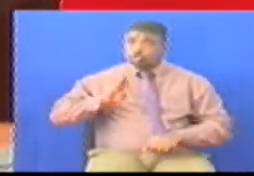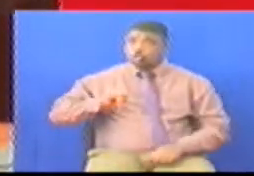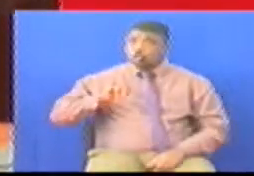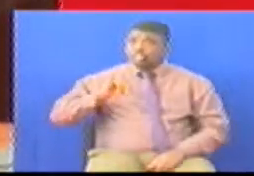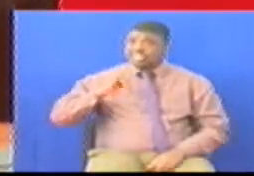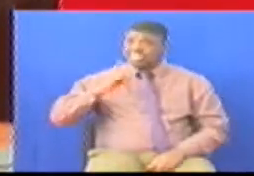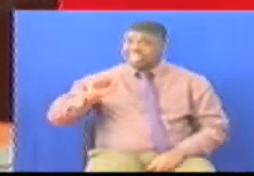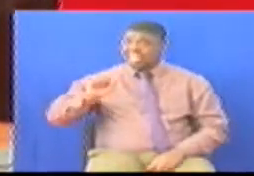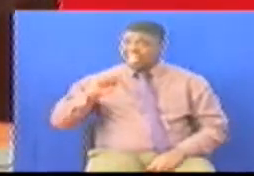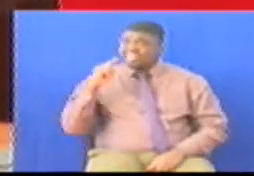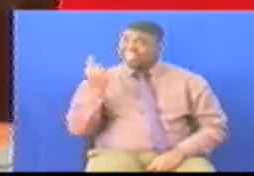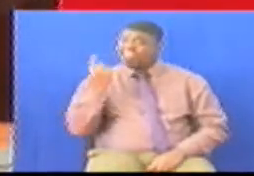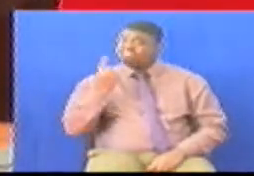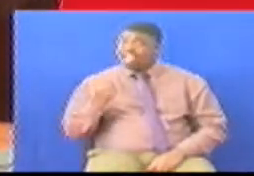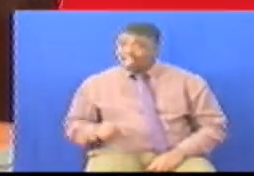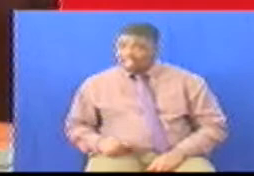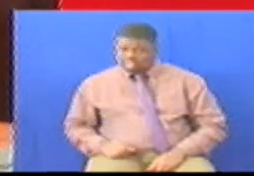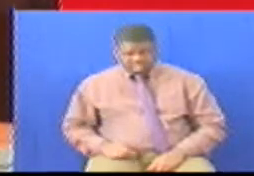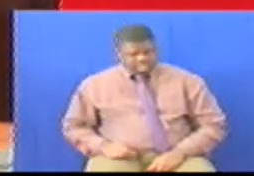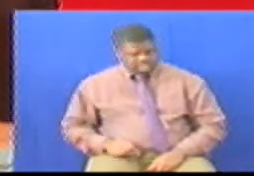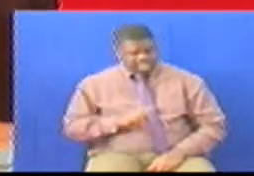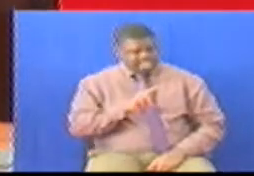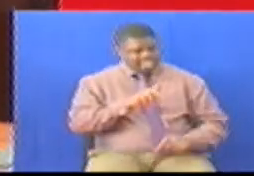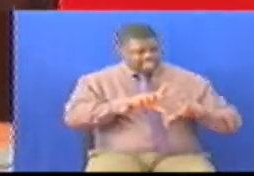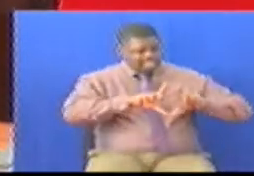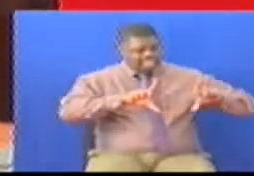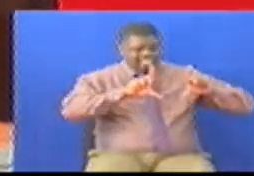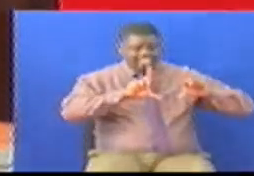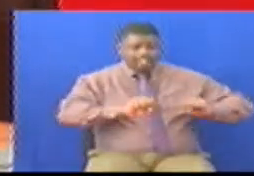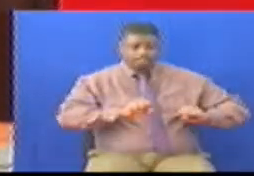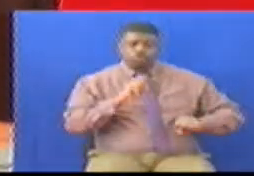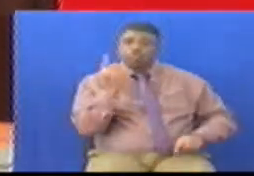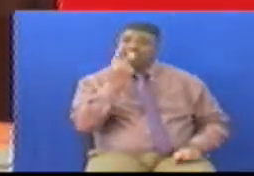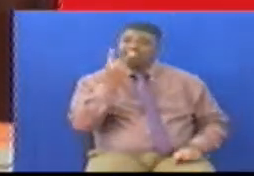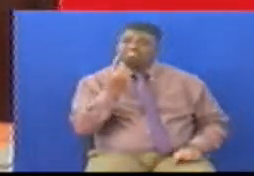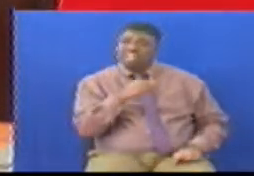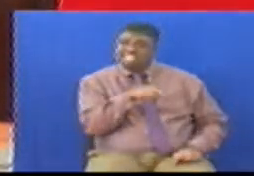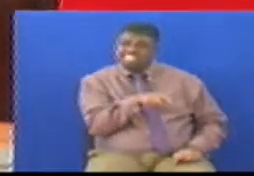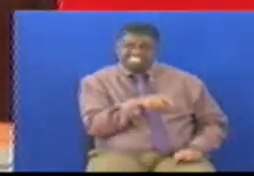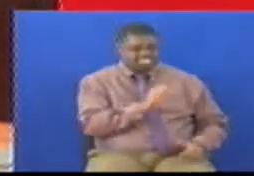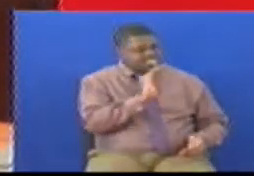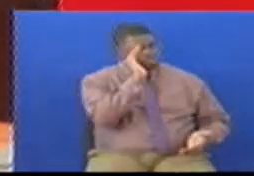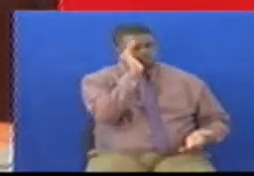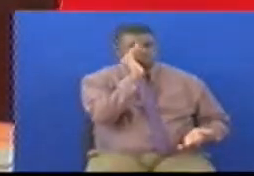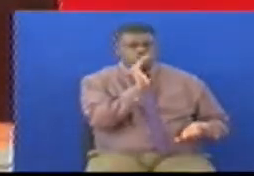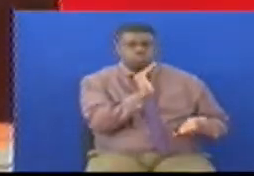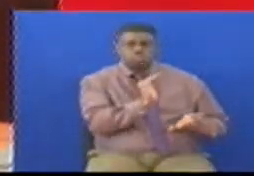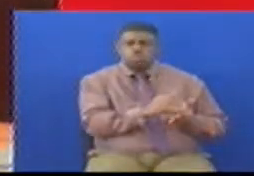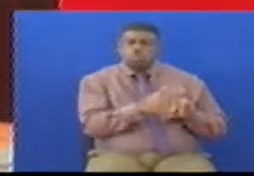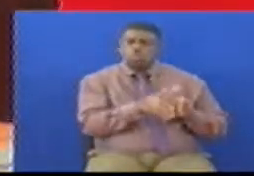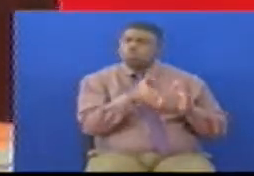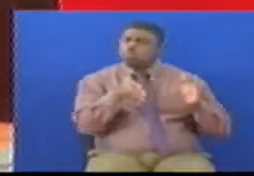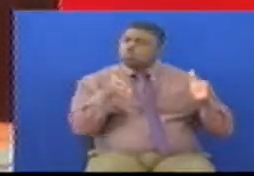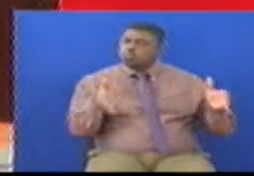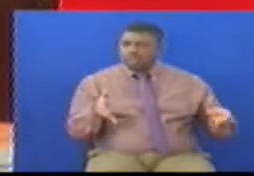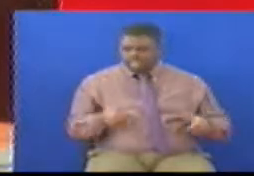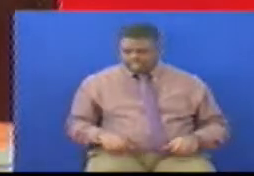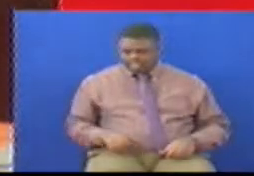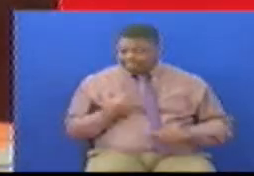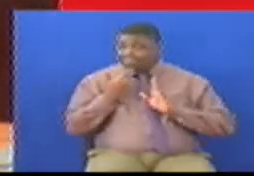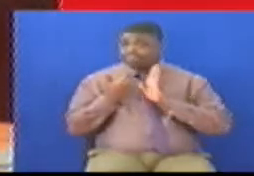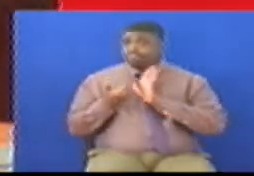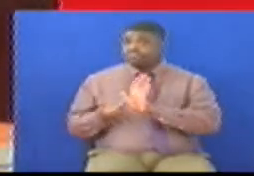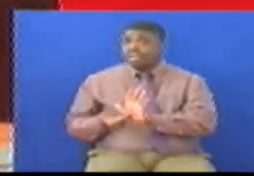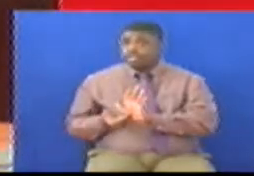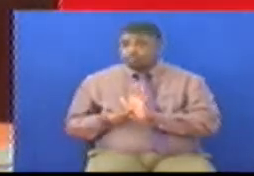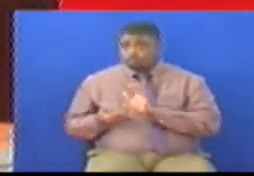Ukitazama kwenye swala zima la vitambulisho vya NIDA pana mapungufu na pana makandokando mengi. Kwa mfano, pana vifaa